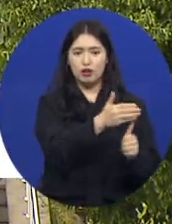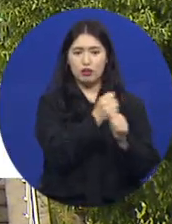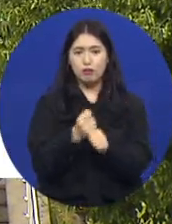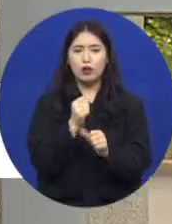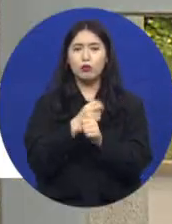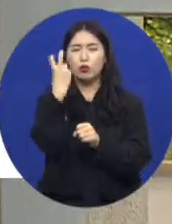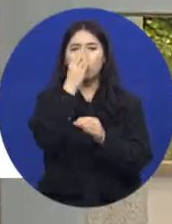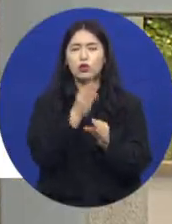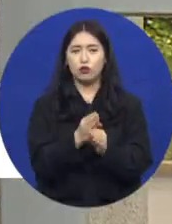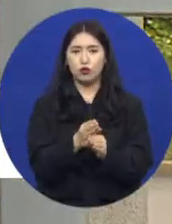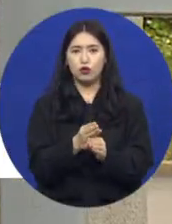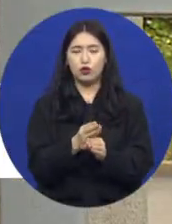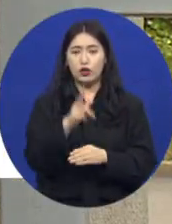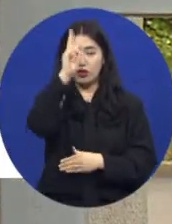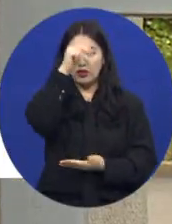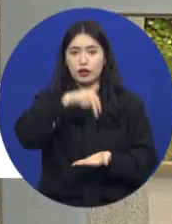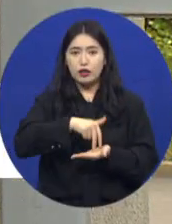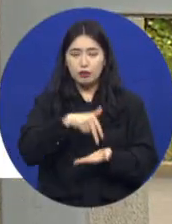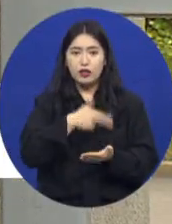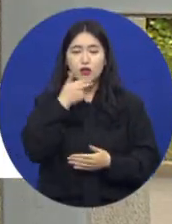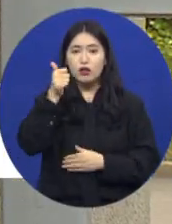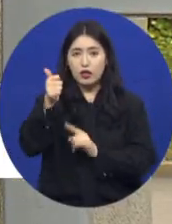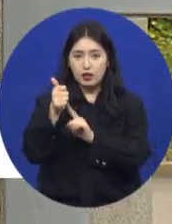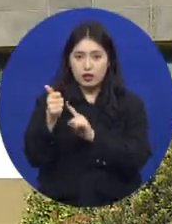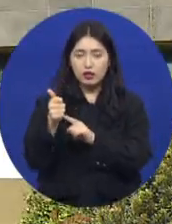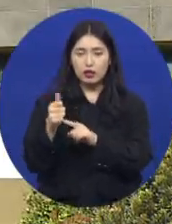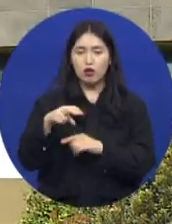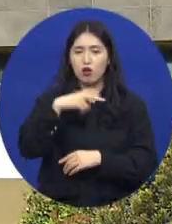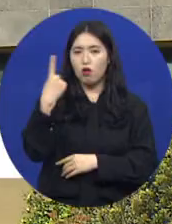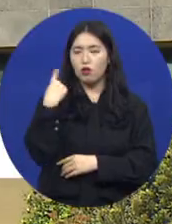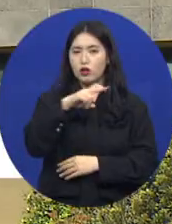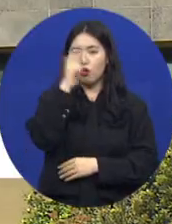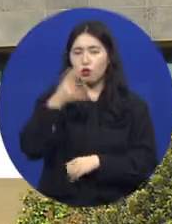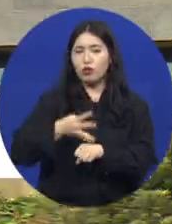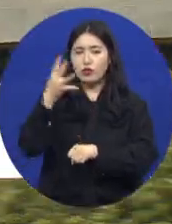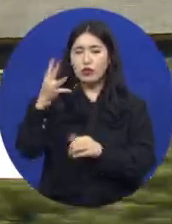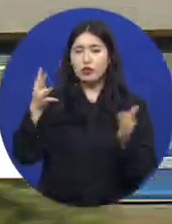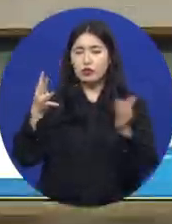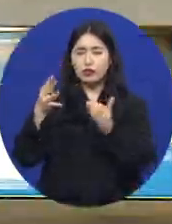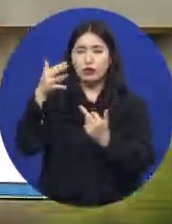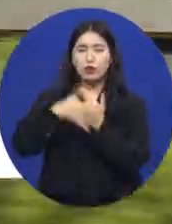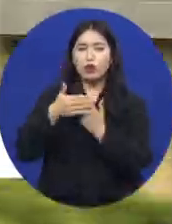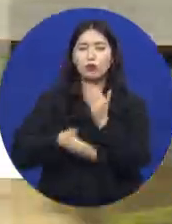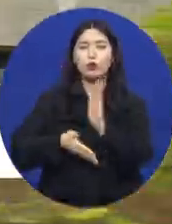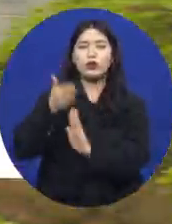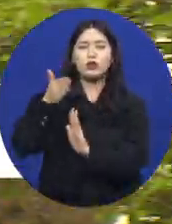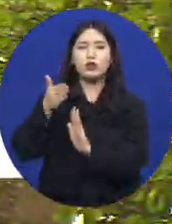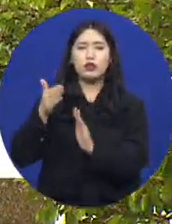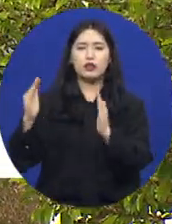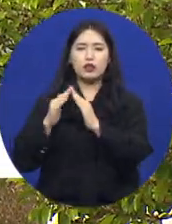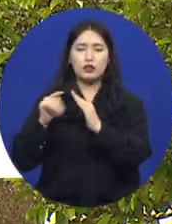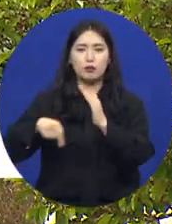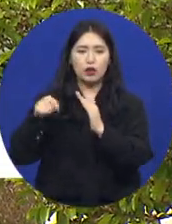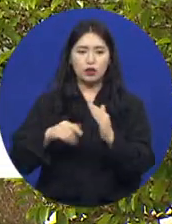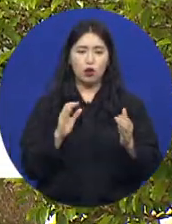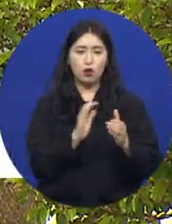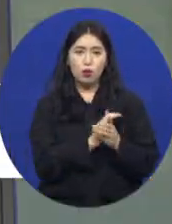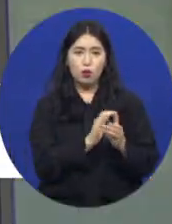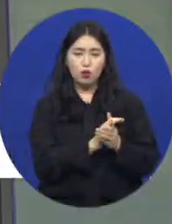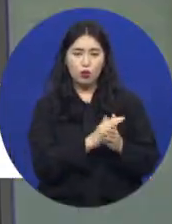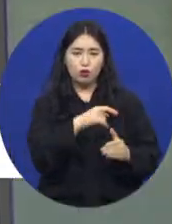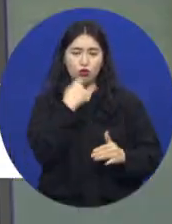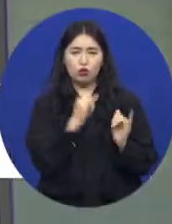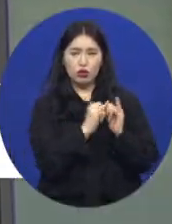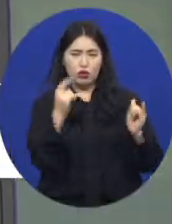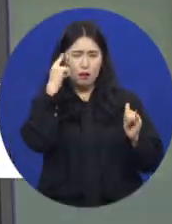있습니다. 경찰에 따르면 A씨는 어제 오후 4시쯤 서귀포 시내 주택가에서 동료 중국인의 머리를